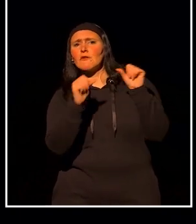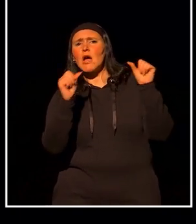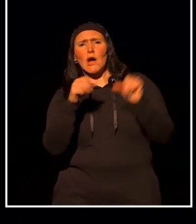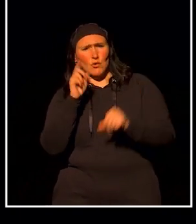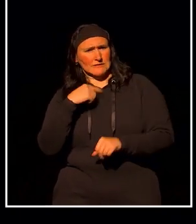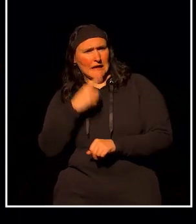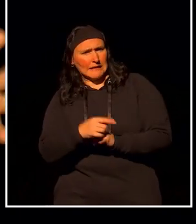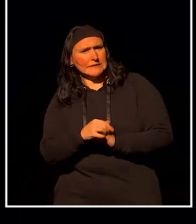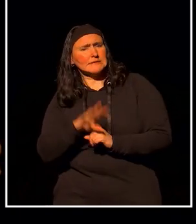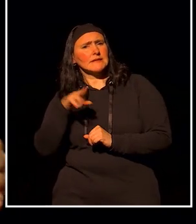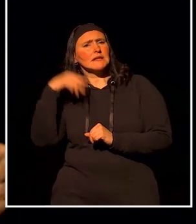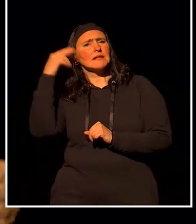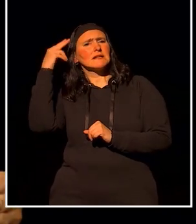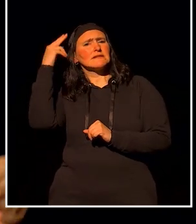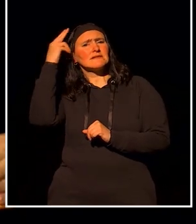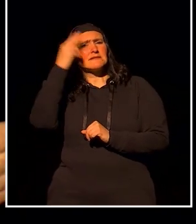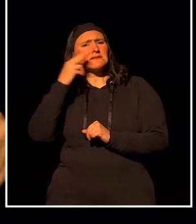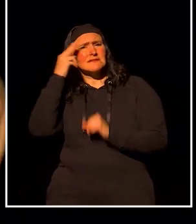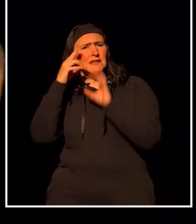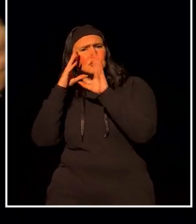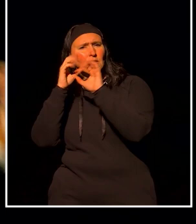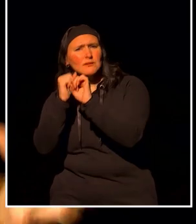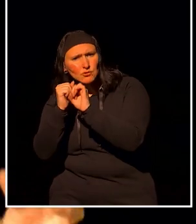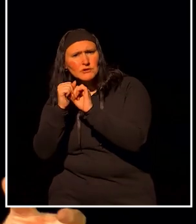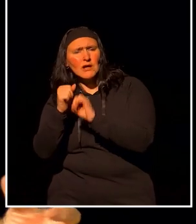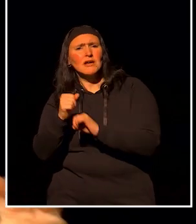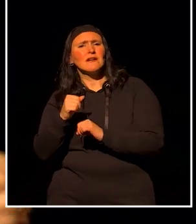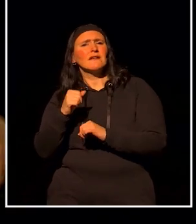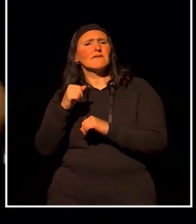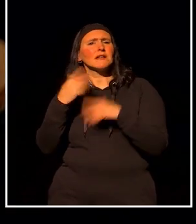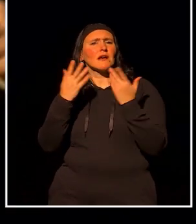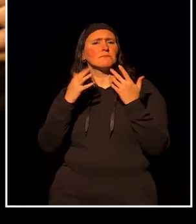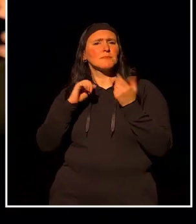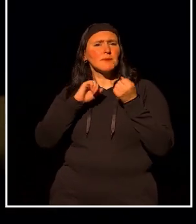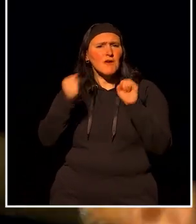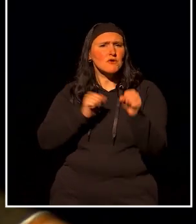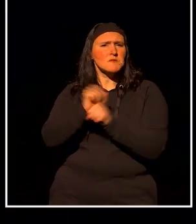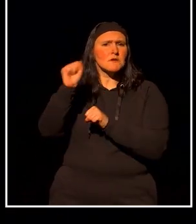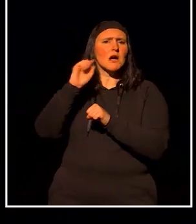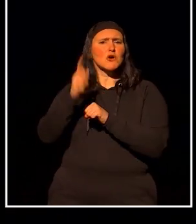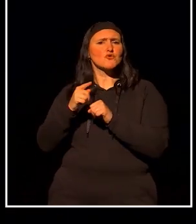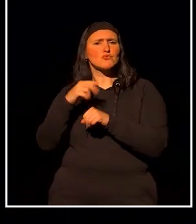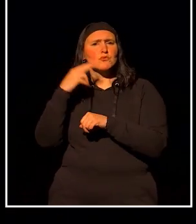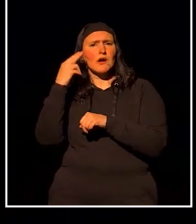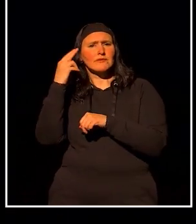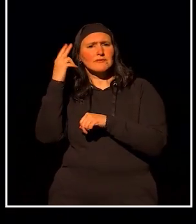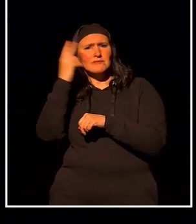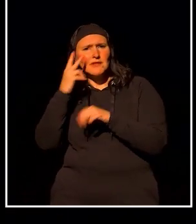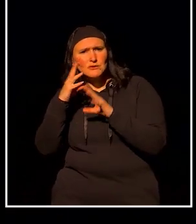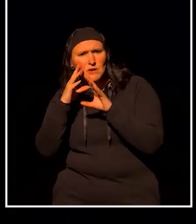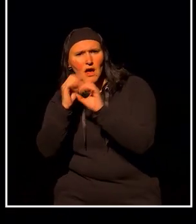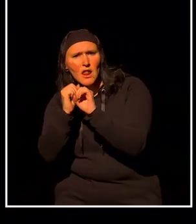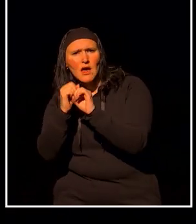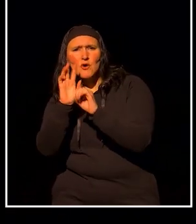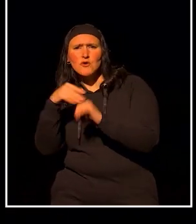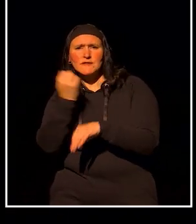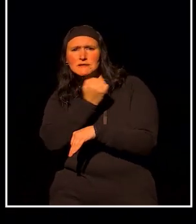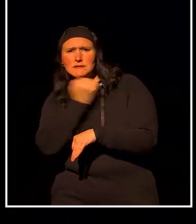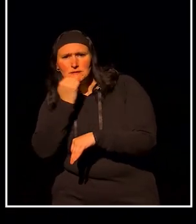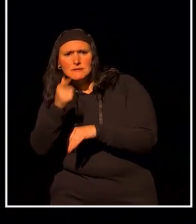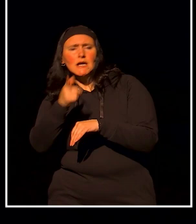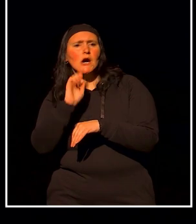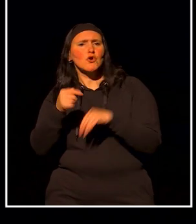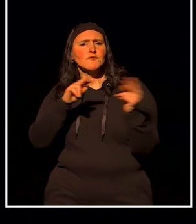Nation wird? Und was bedeutet das, wenn eine nationalistische Bewegung sich in eine Form der Nation verwandelt? Kann man diesen